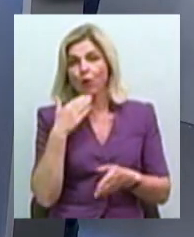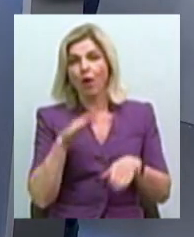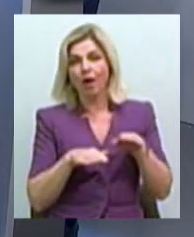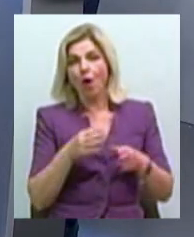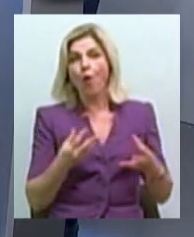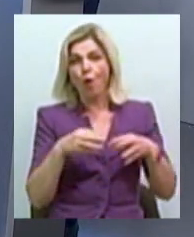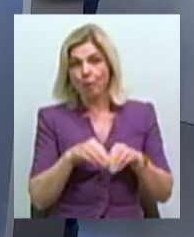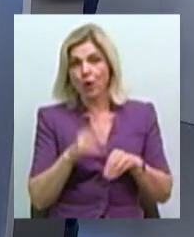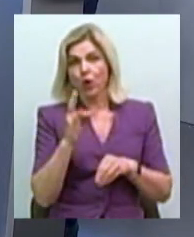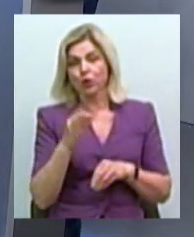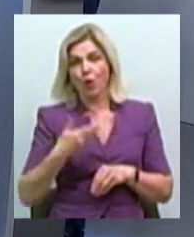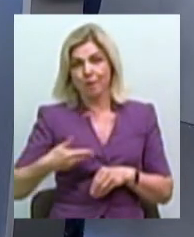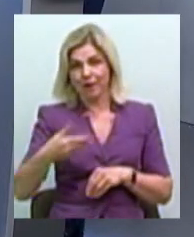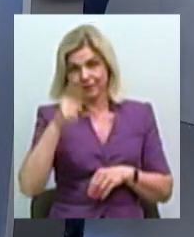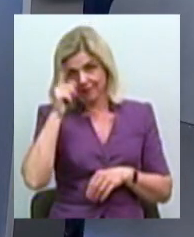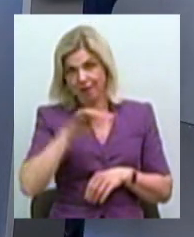знаем прекрасно, что,